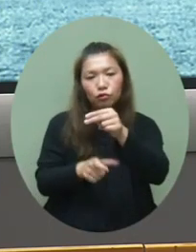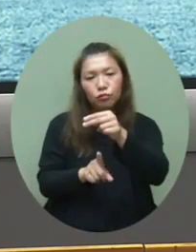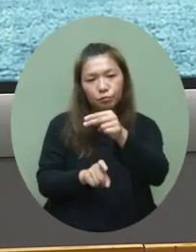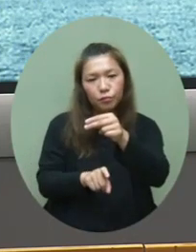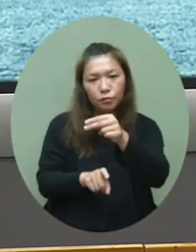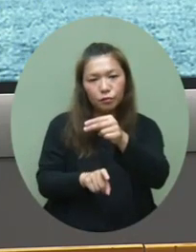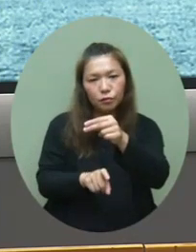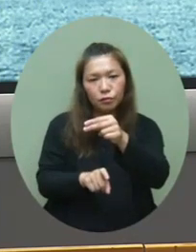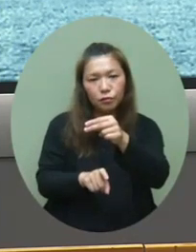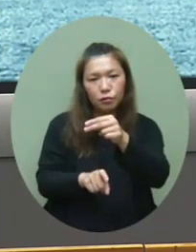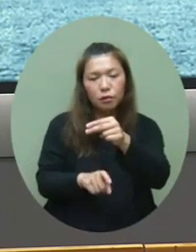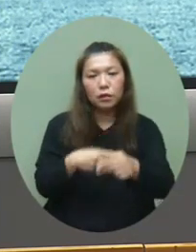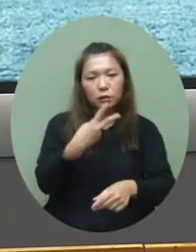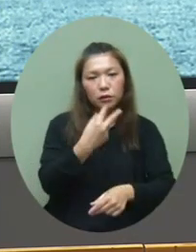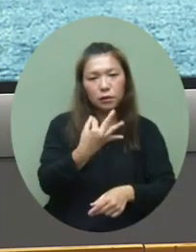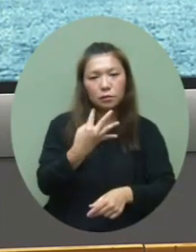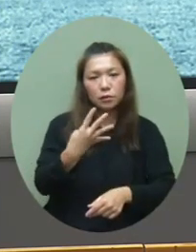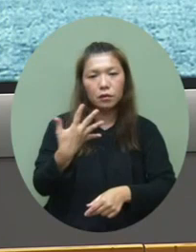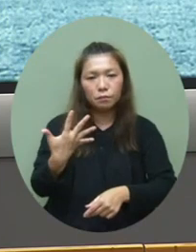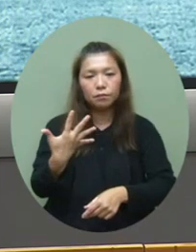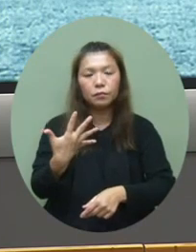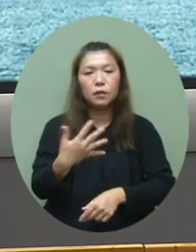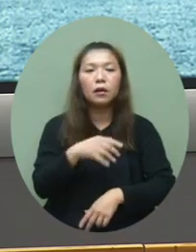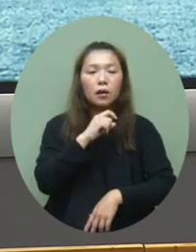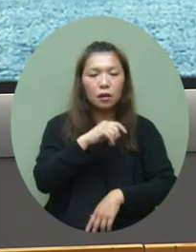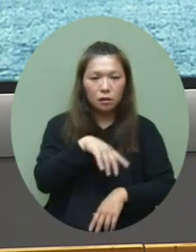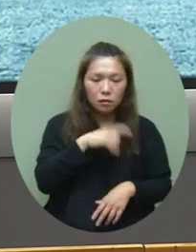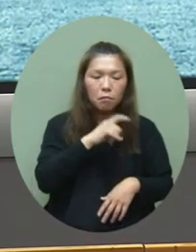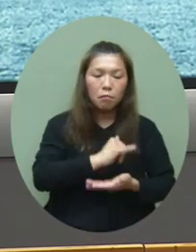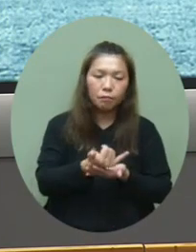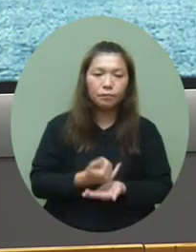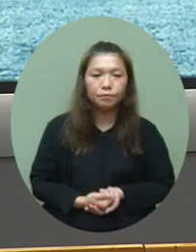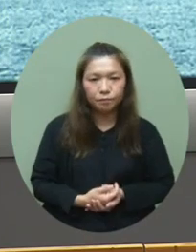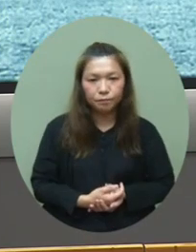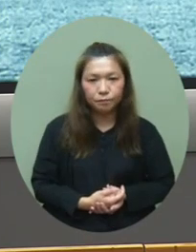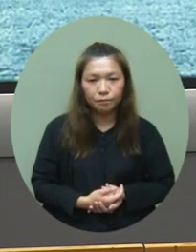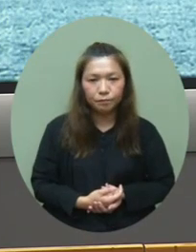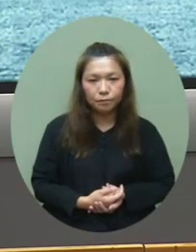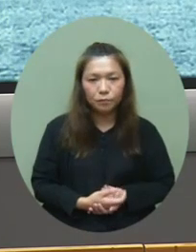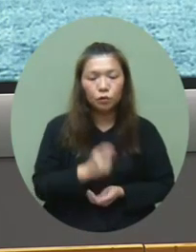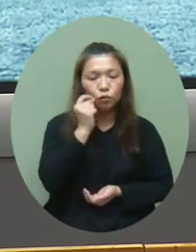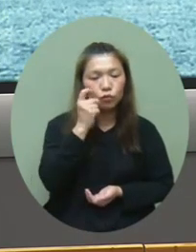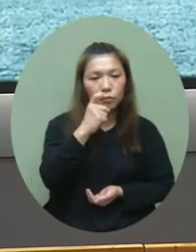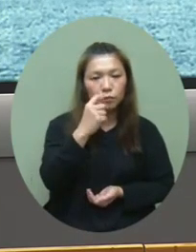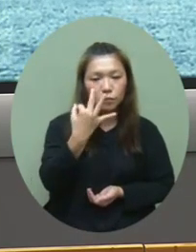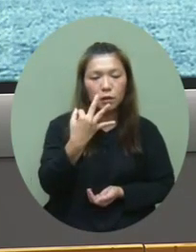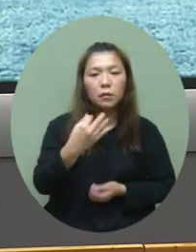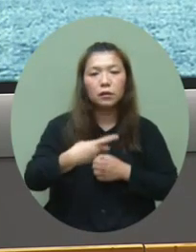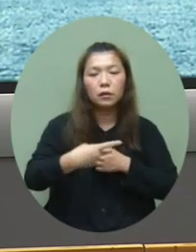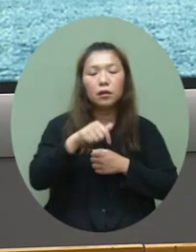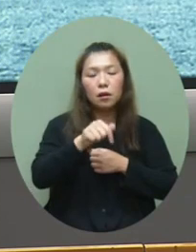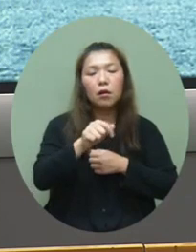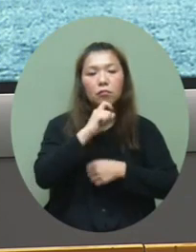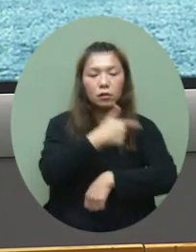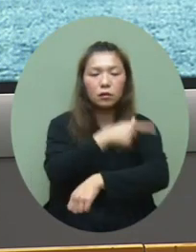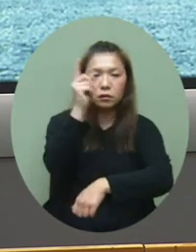就2345咧係過身嘅。咁另外第二位93歲女性都係打咗兩